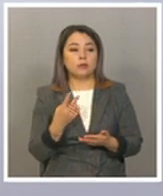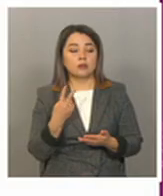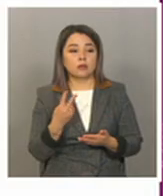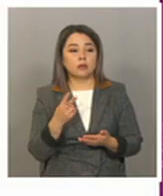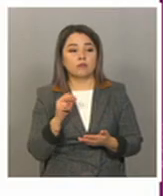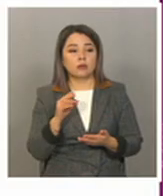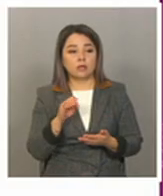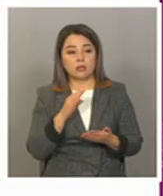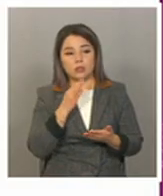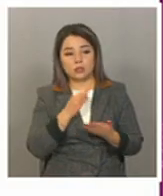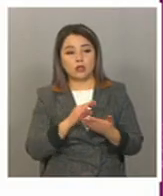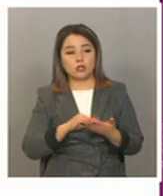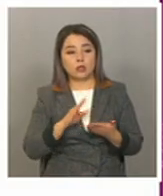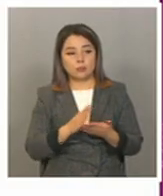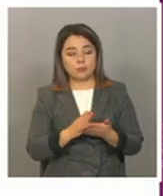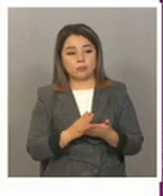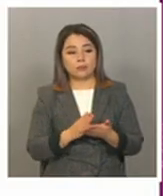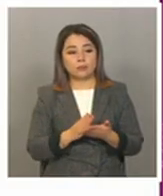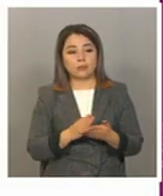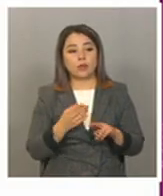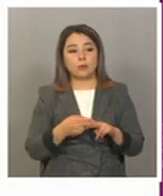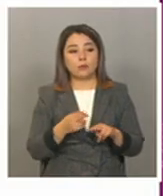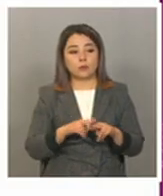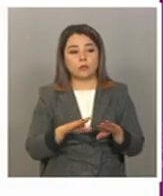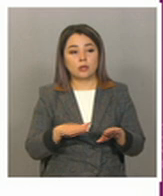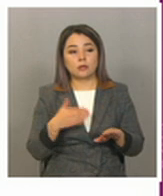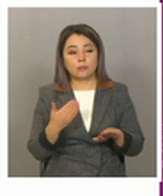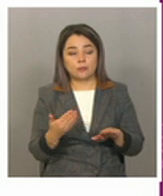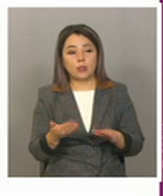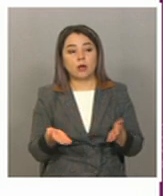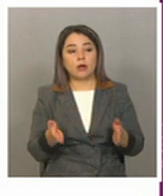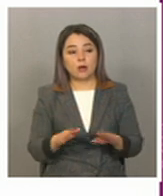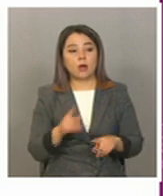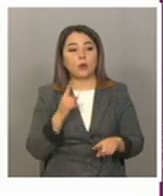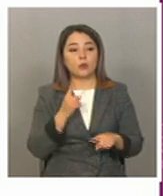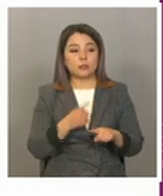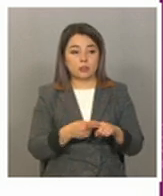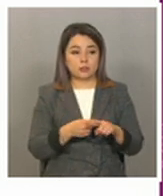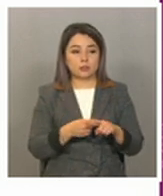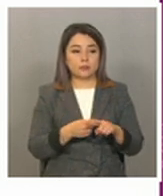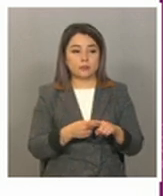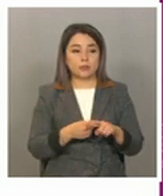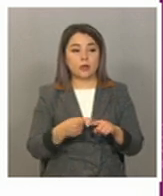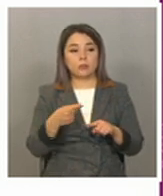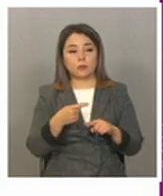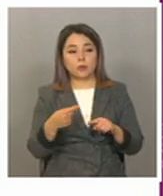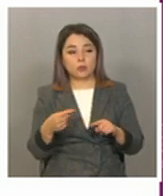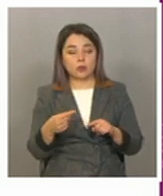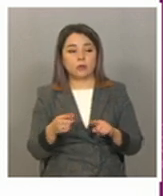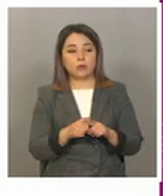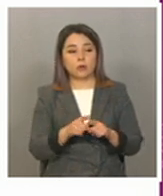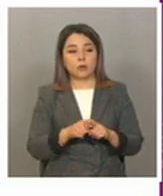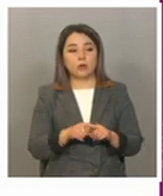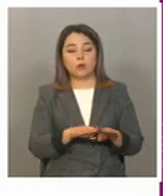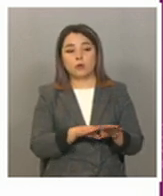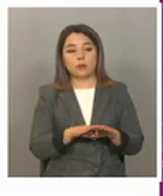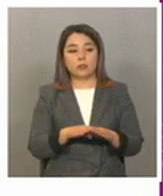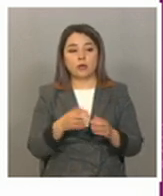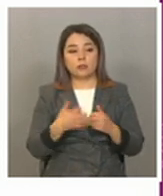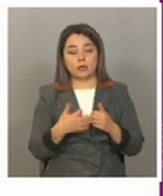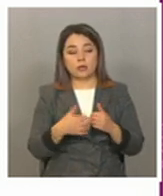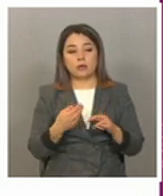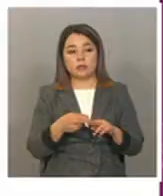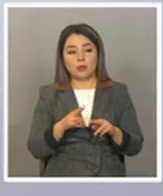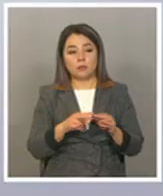түрінде жазайық. Ал бұл жерде қалған қосылғыштарда минусты, ортақ минусты жақшан сыртына